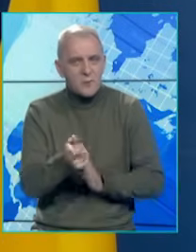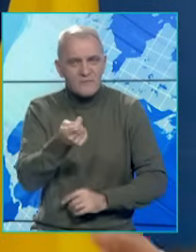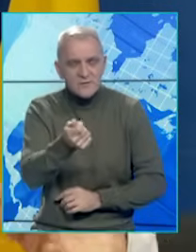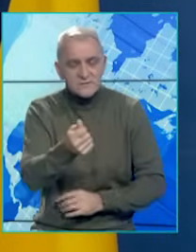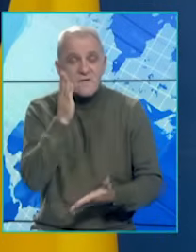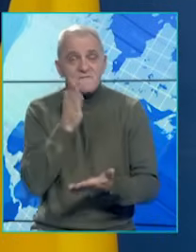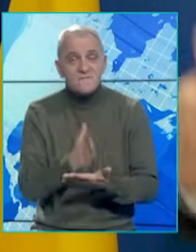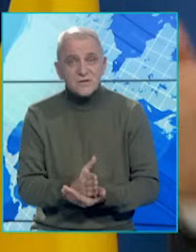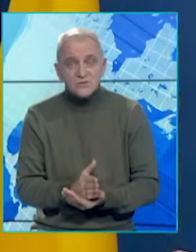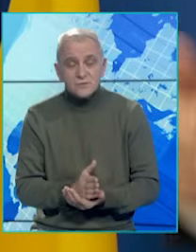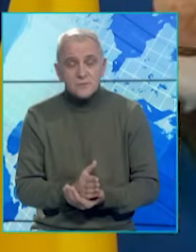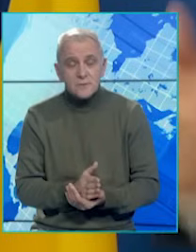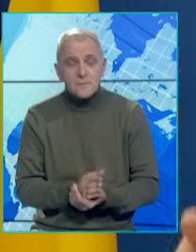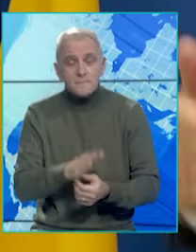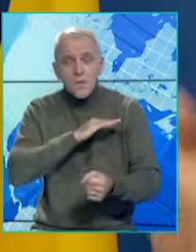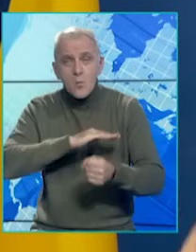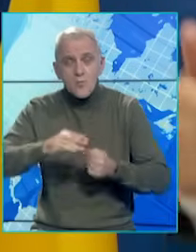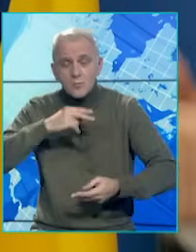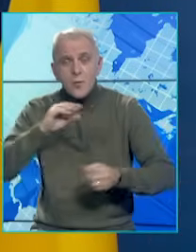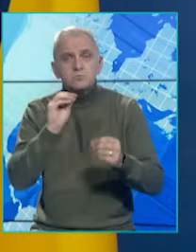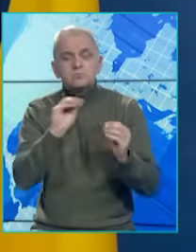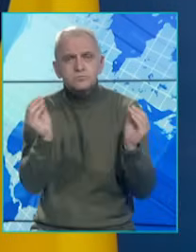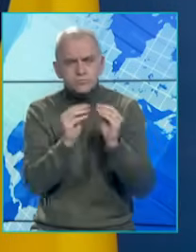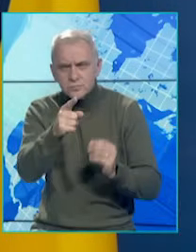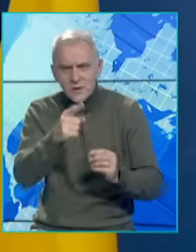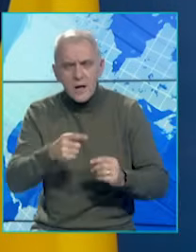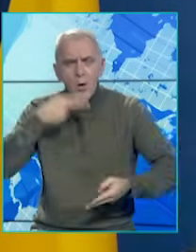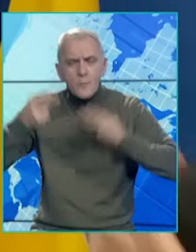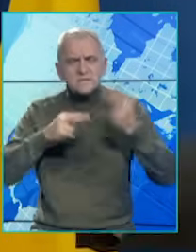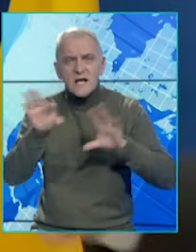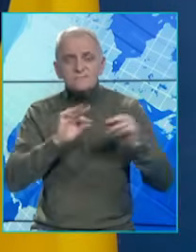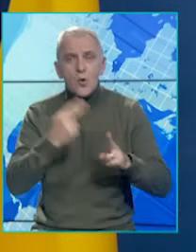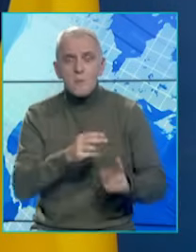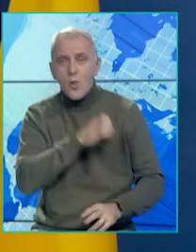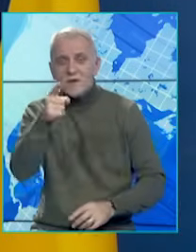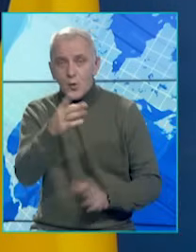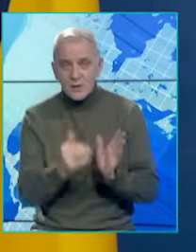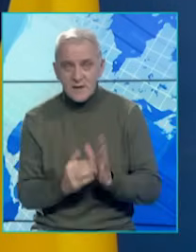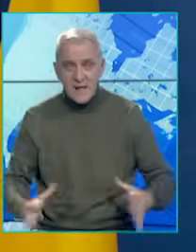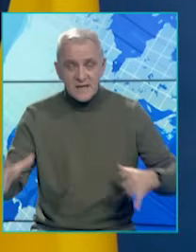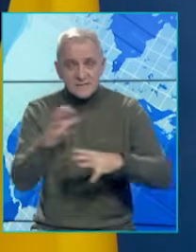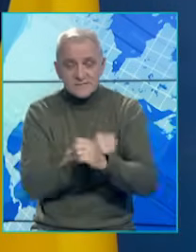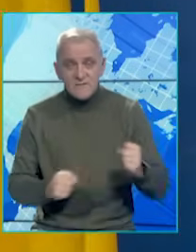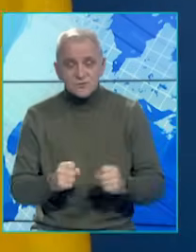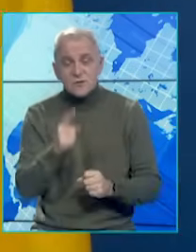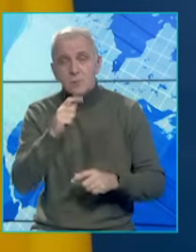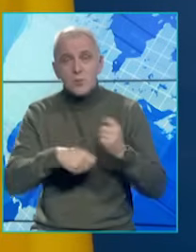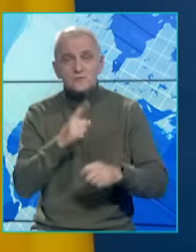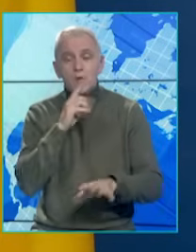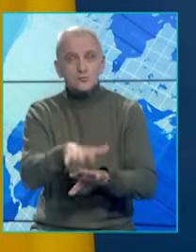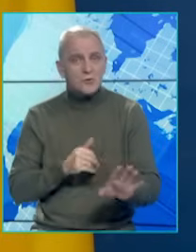finansiranju, nego popuna komisije za izbor i imenovanje koja treba da završi one poslove koje su